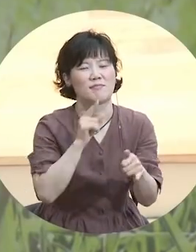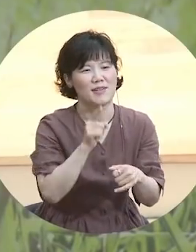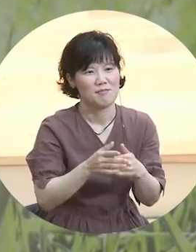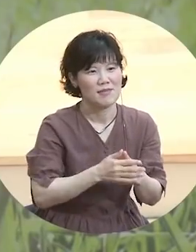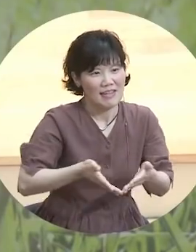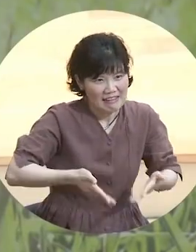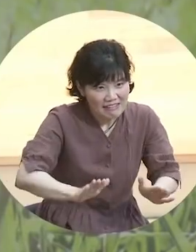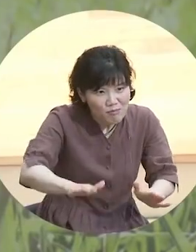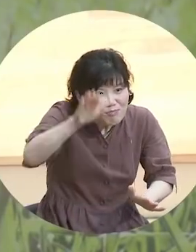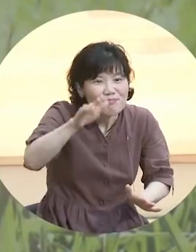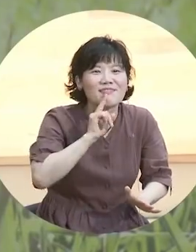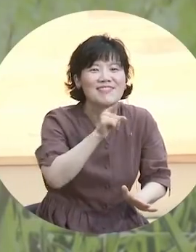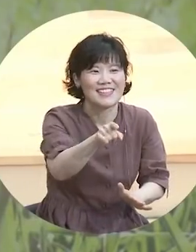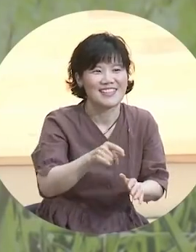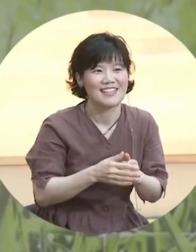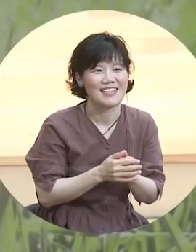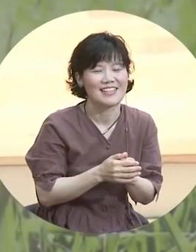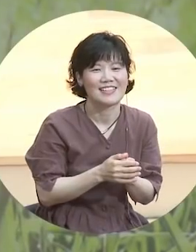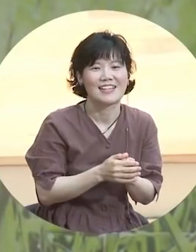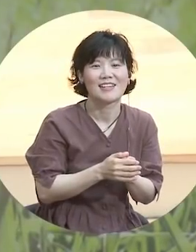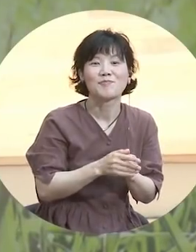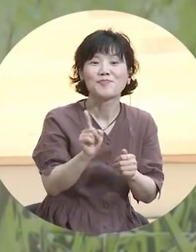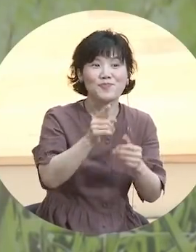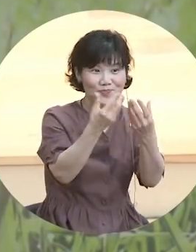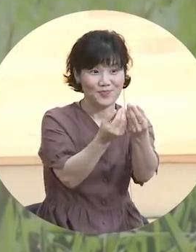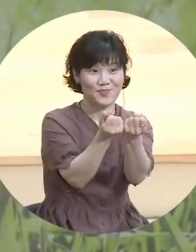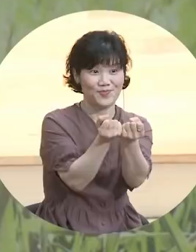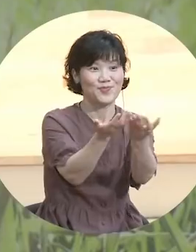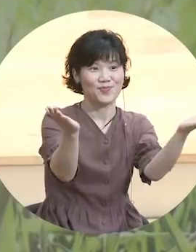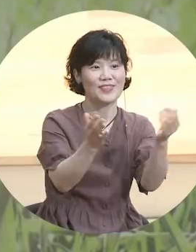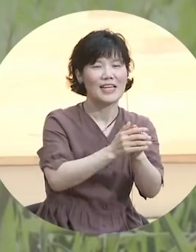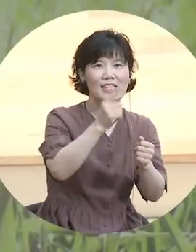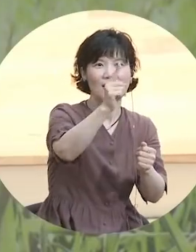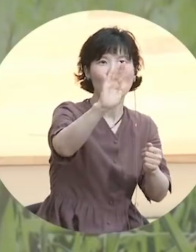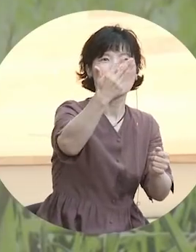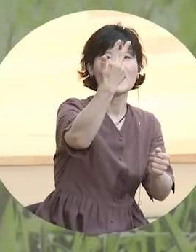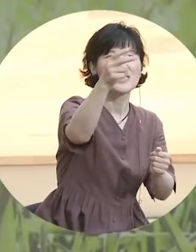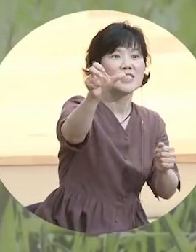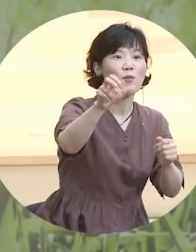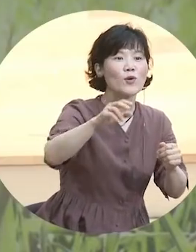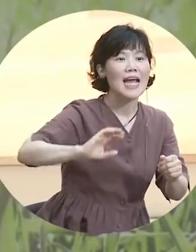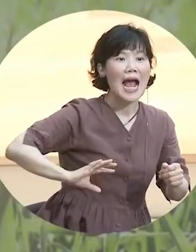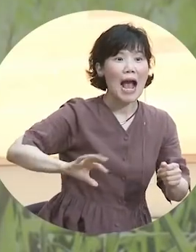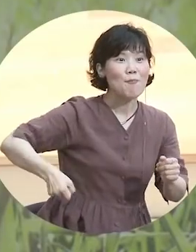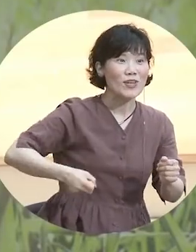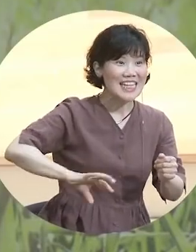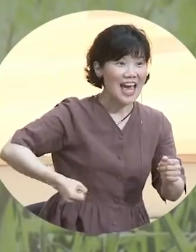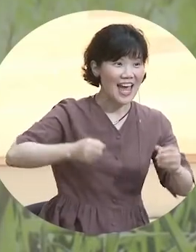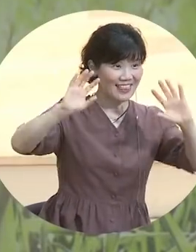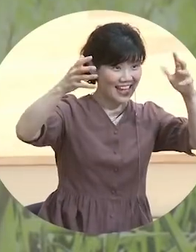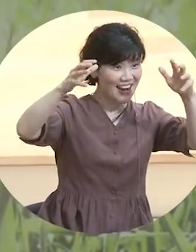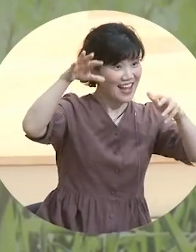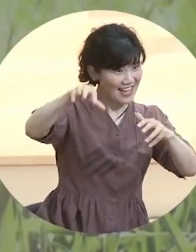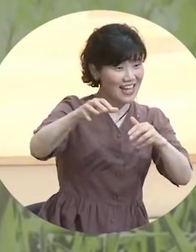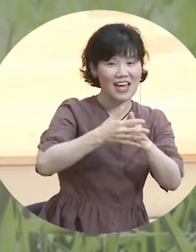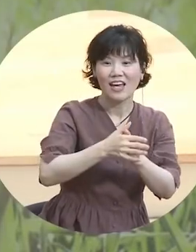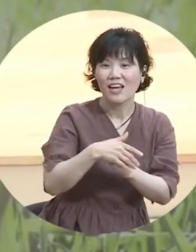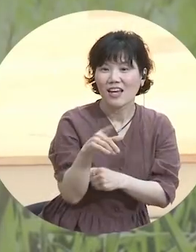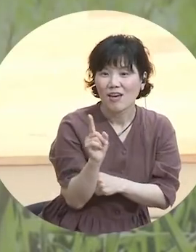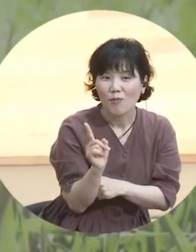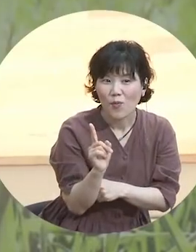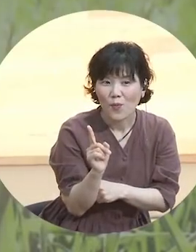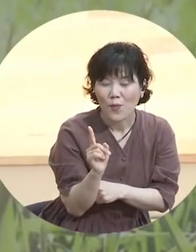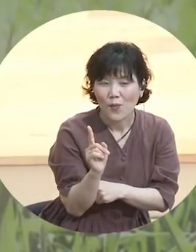거예요. 태생적인 죄인인 거예요. 이게 어느 정도냐면요, 1975년도 캄보디아에서 있었던 일이에요.